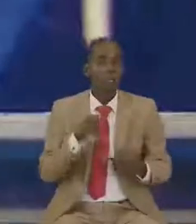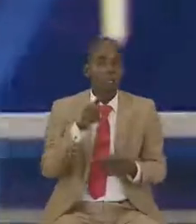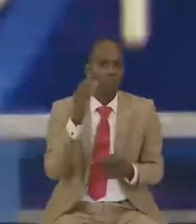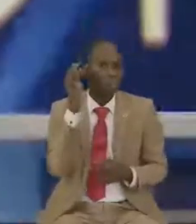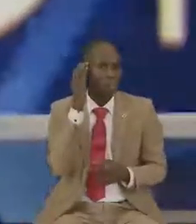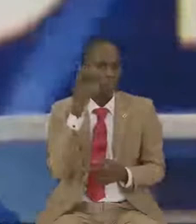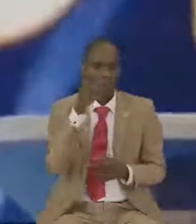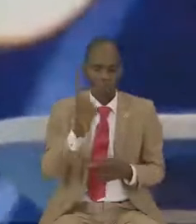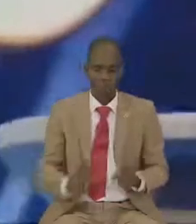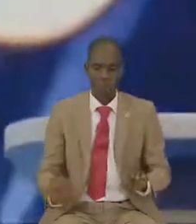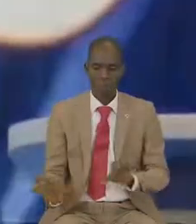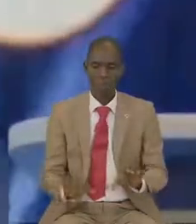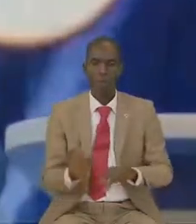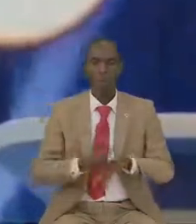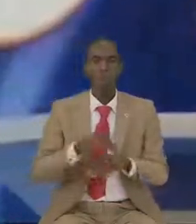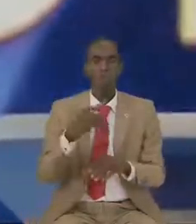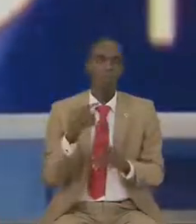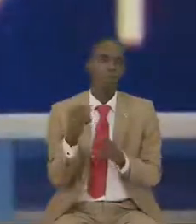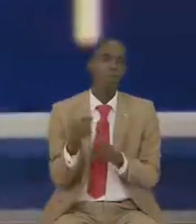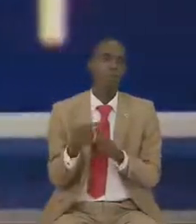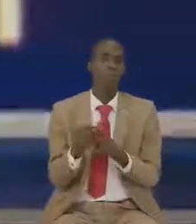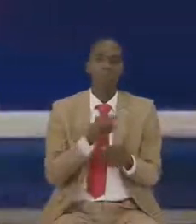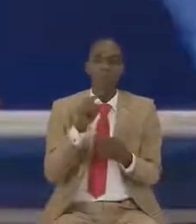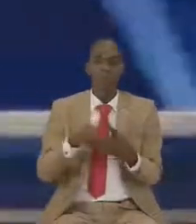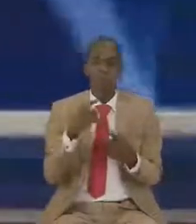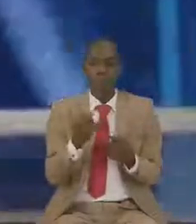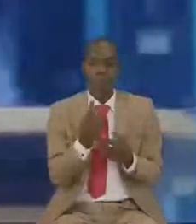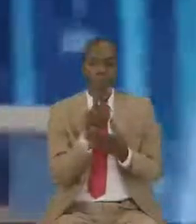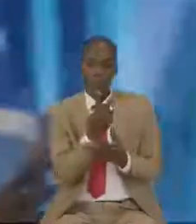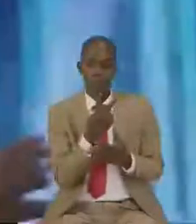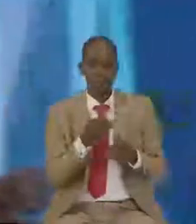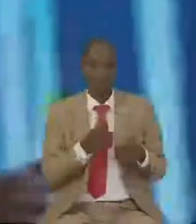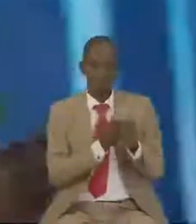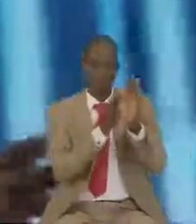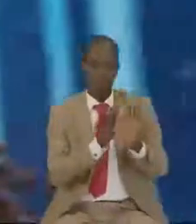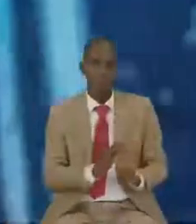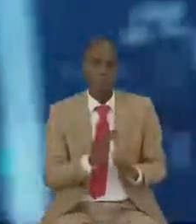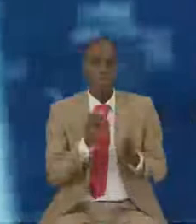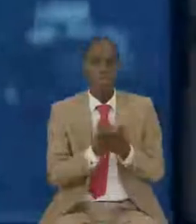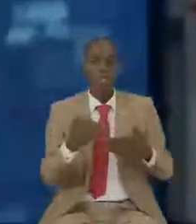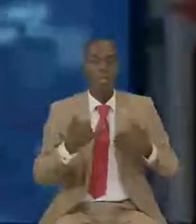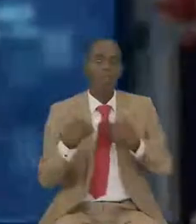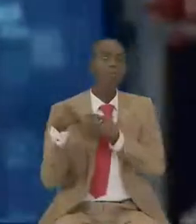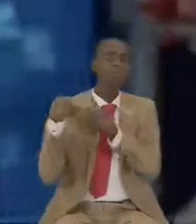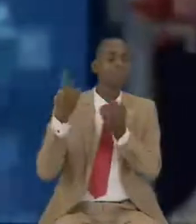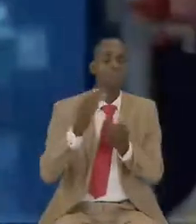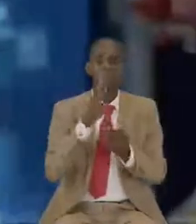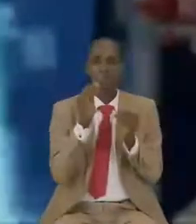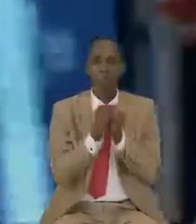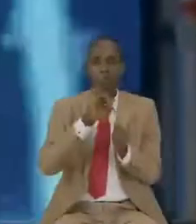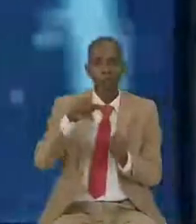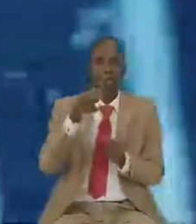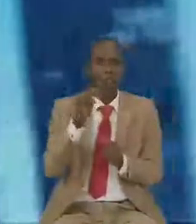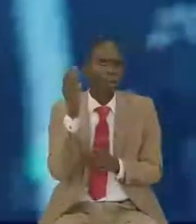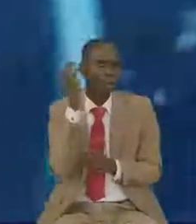attendez, vous devez agir selon le message. Lorsque ces disciples qui étaient avec Jean ont entendu, ils